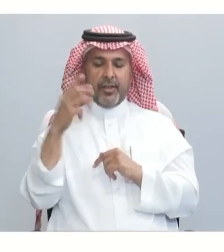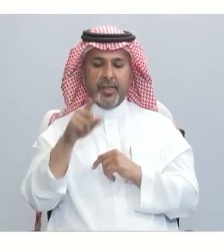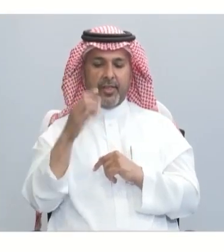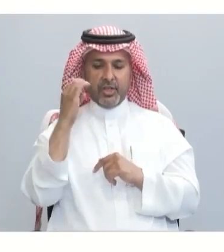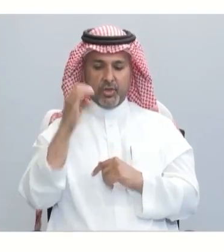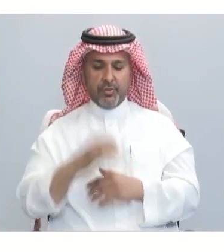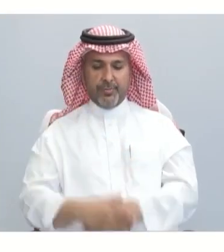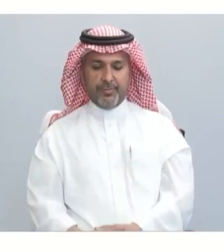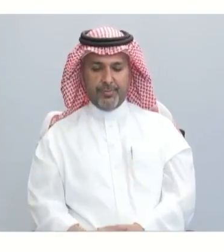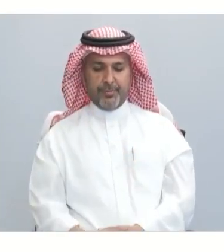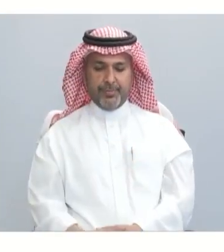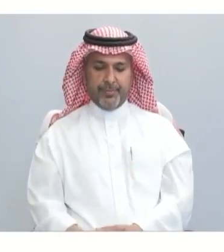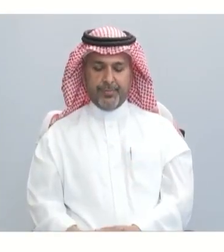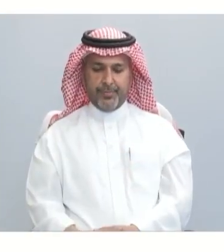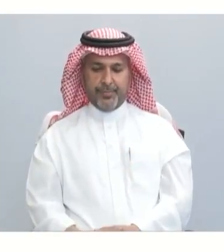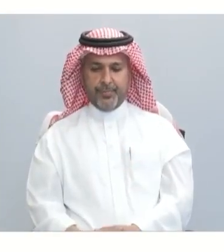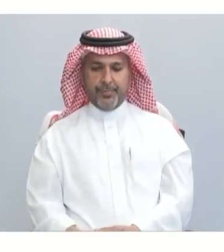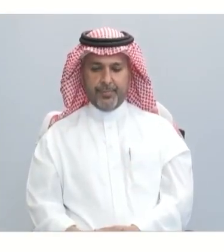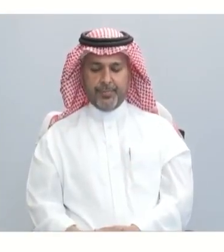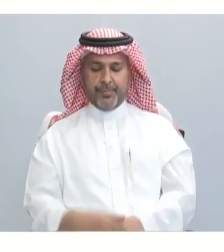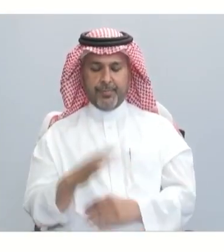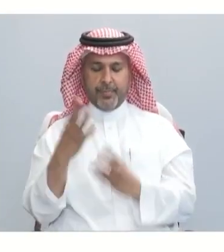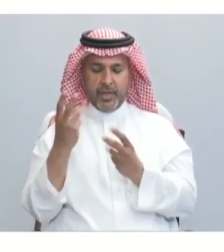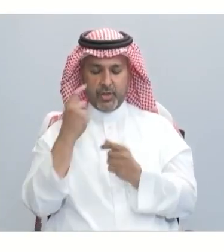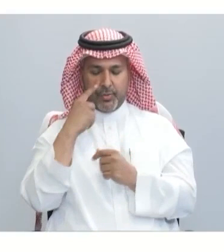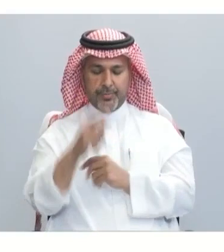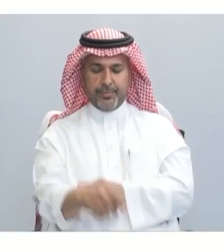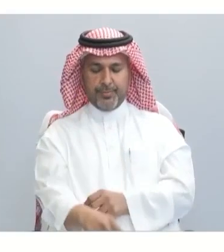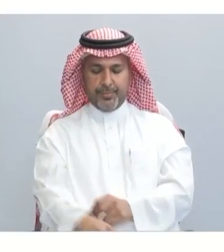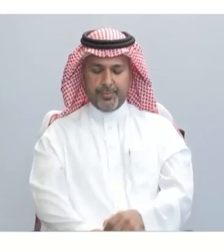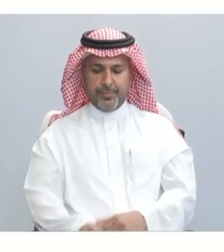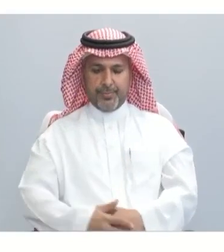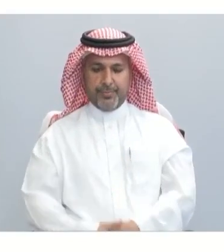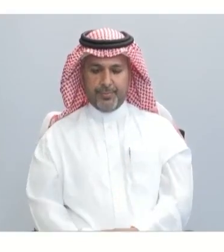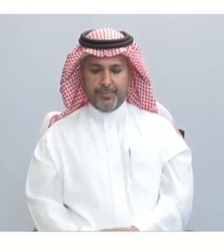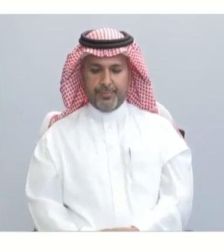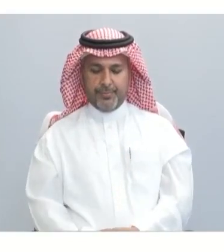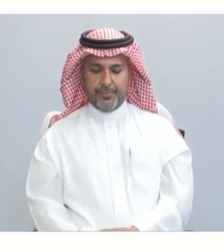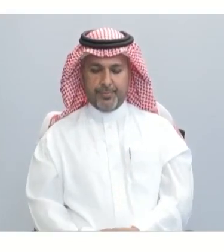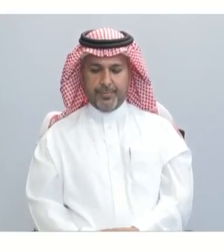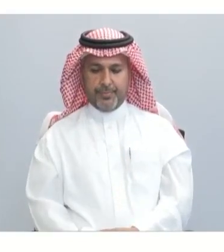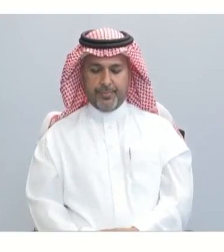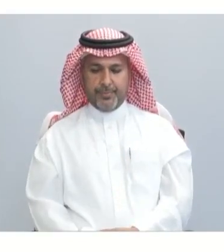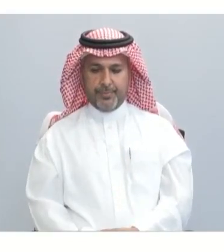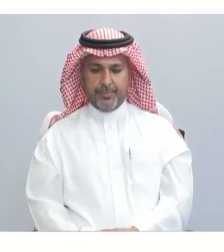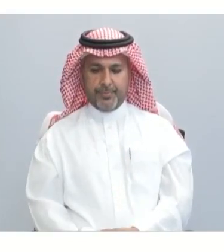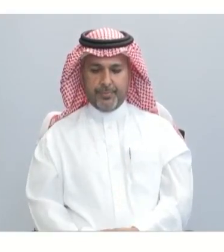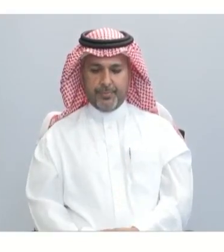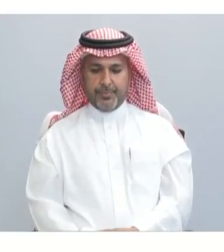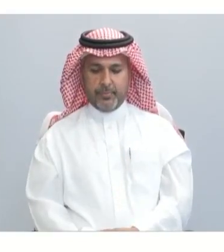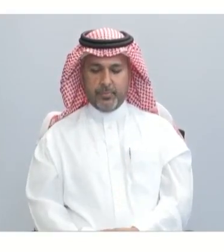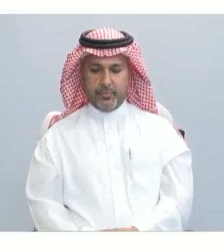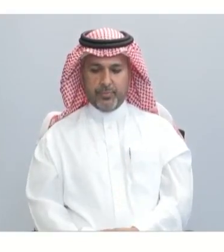النهائي حل كل معادله مما ياتي لدينا معادله جذريه طبعا واضح هنا عندي جذر